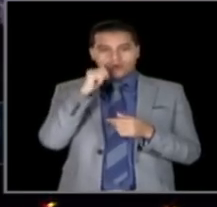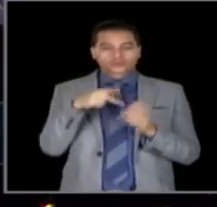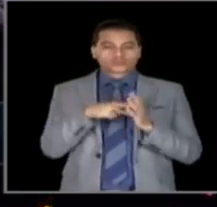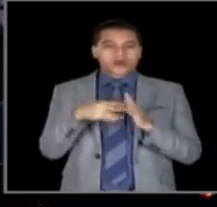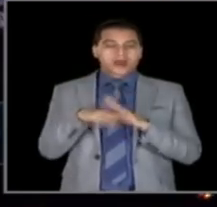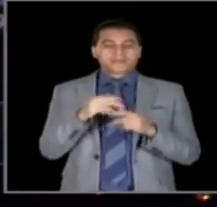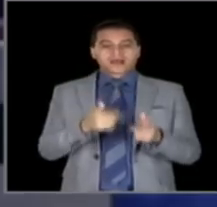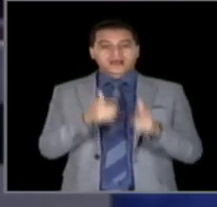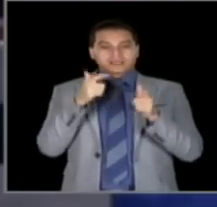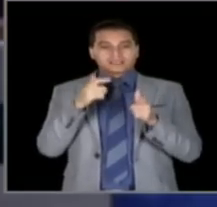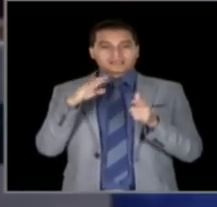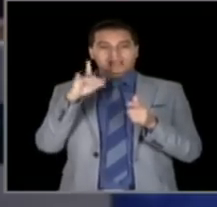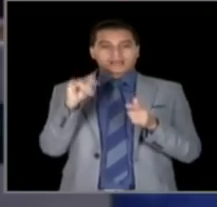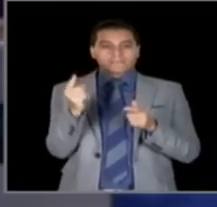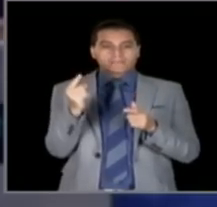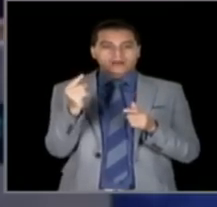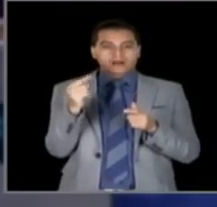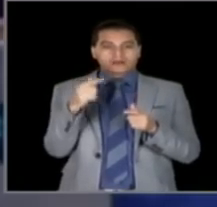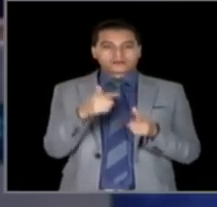قتل الجنرال كليبر؟